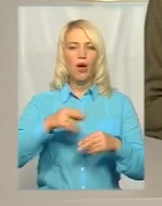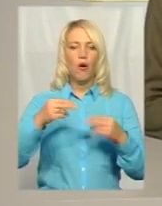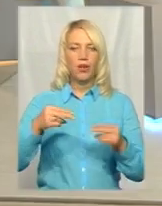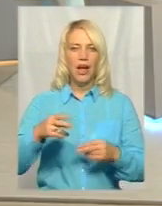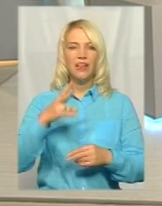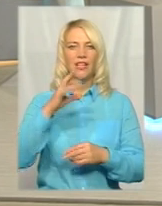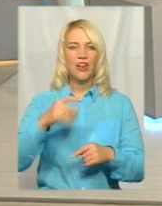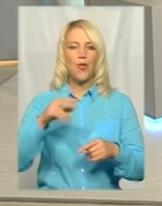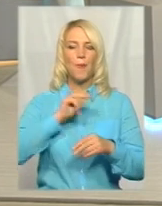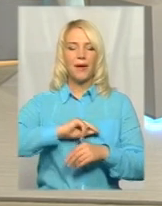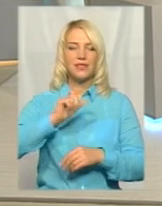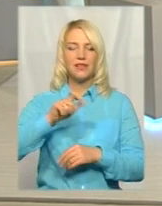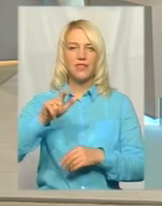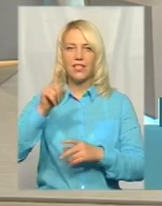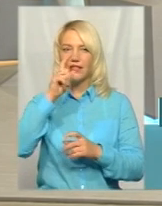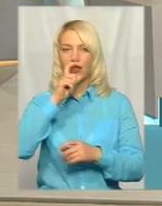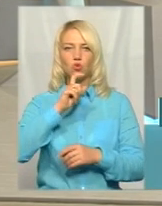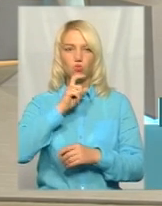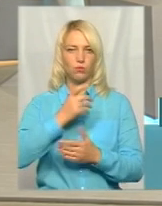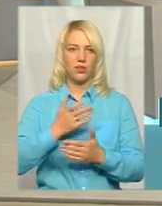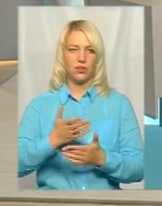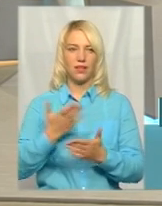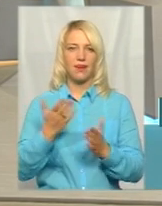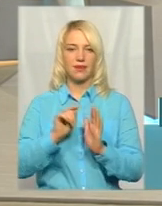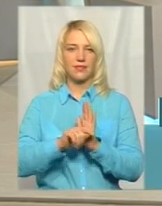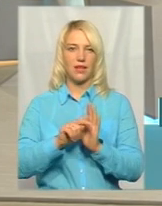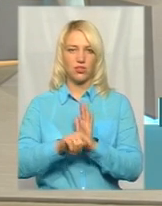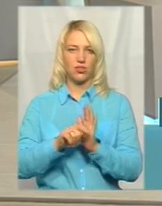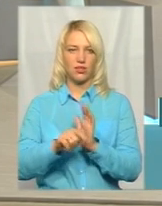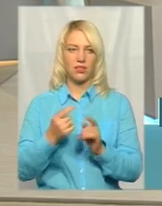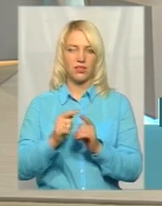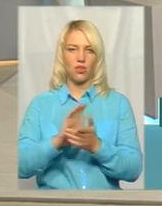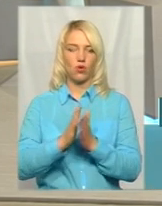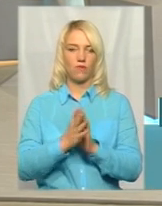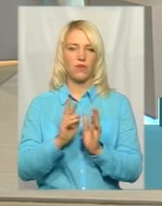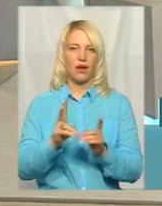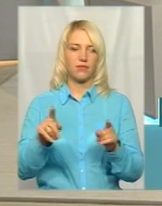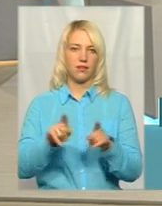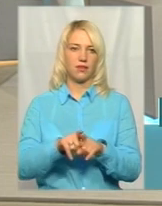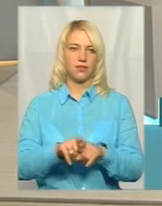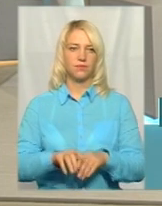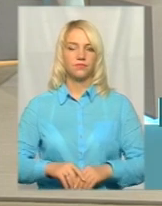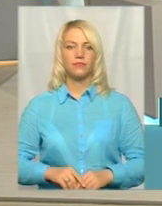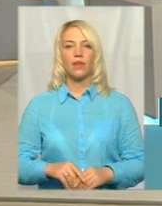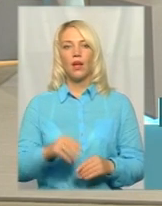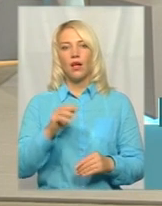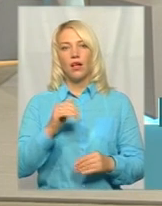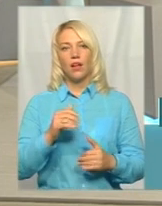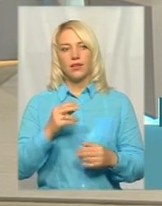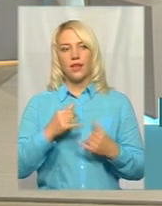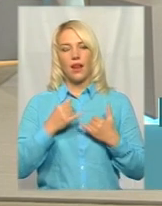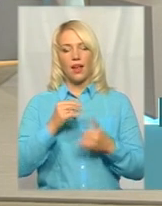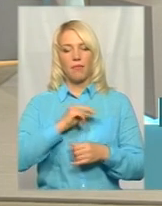працівники не розуміли і значення цих договорів як таких. Угу. А для